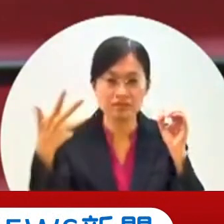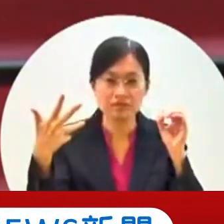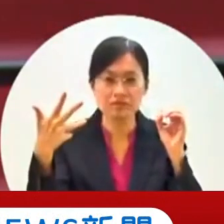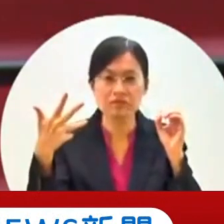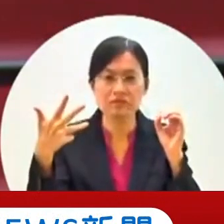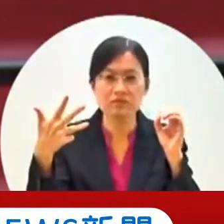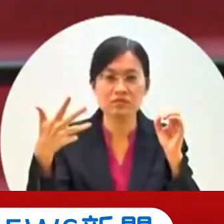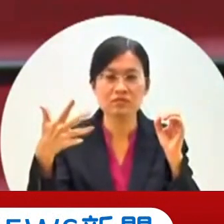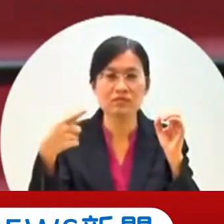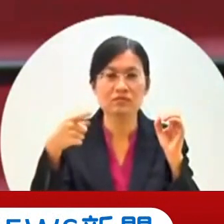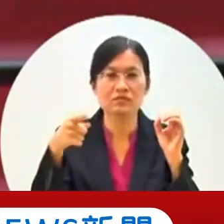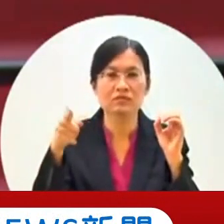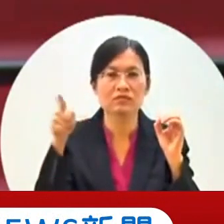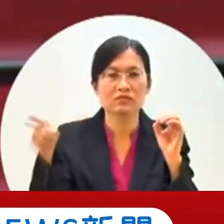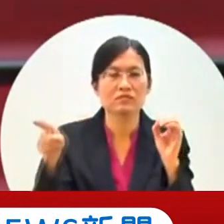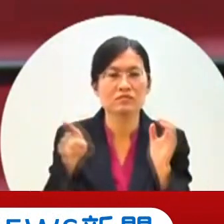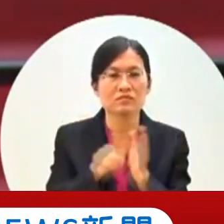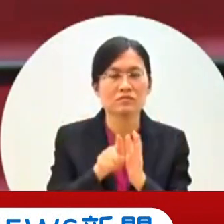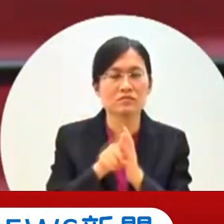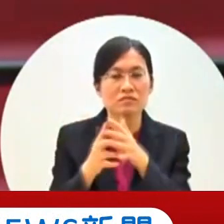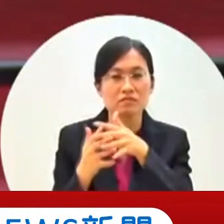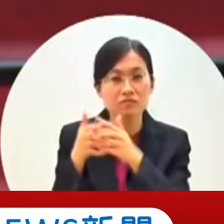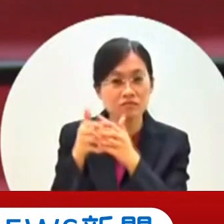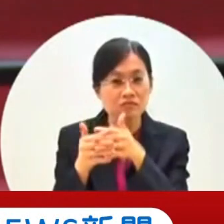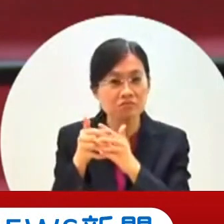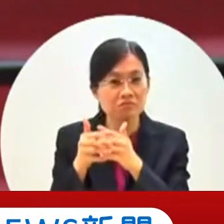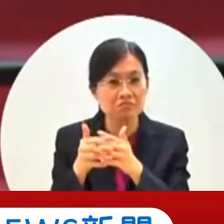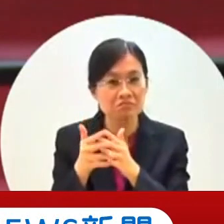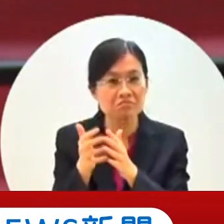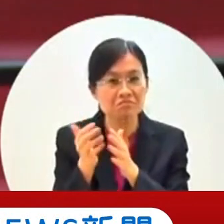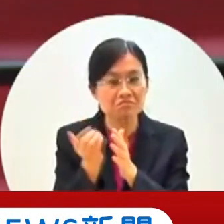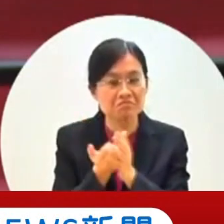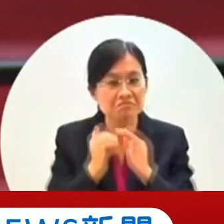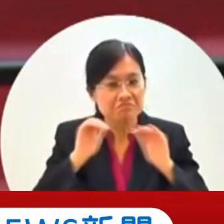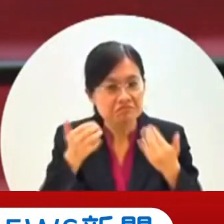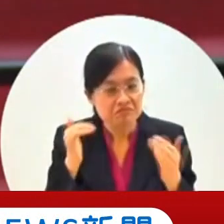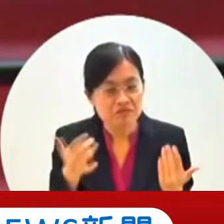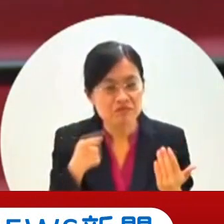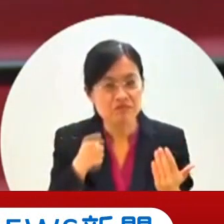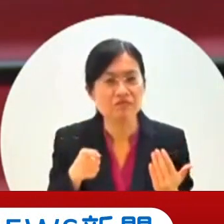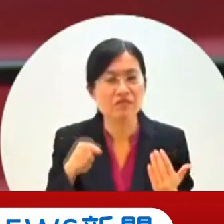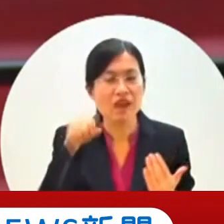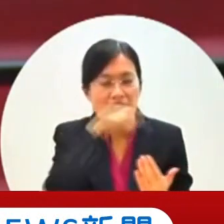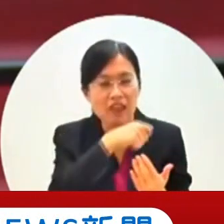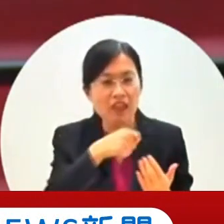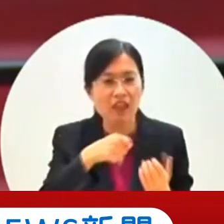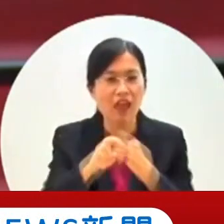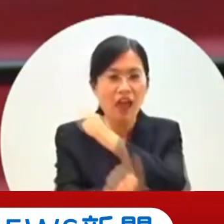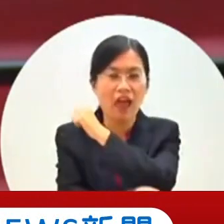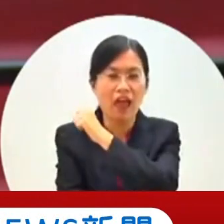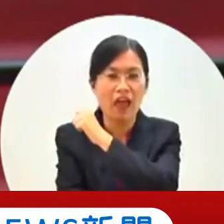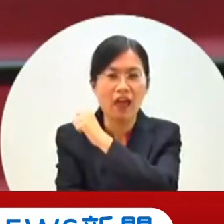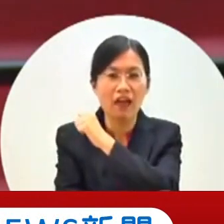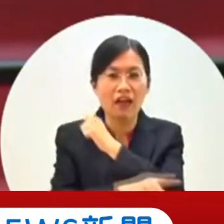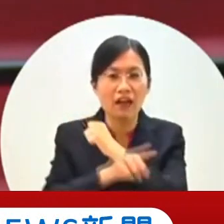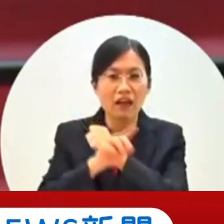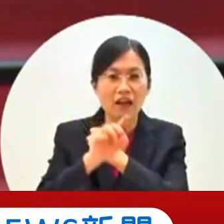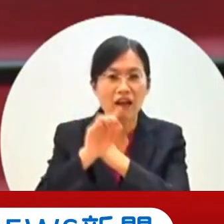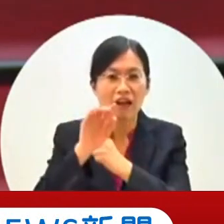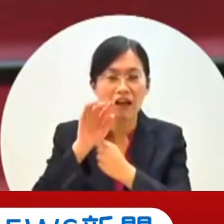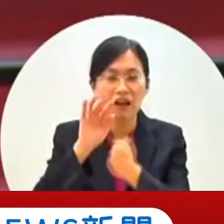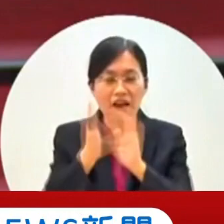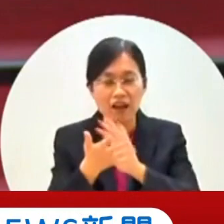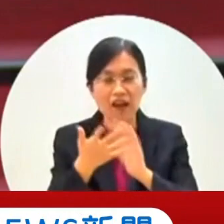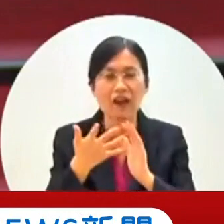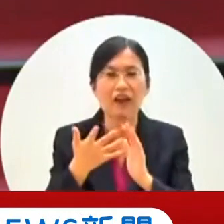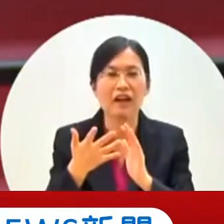候美国预测的说台湾是世界最后一名结果南韩帮我们垫底所以我们是世界